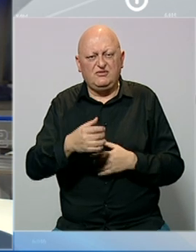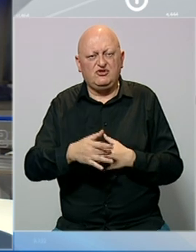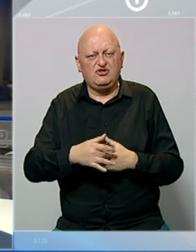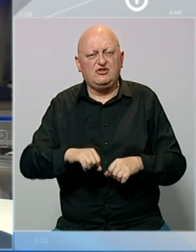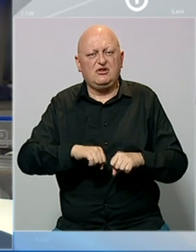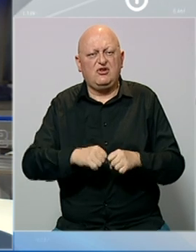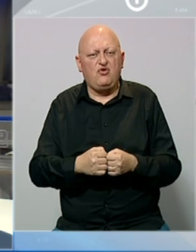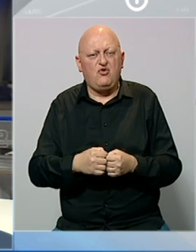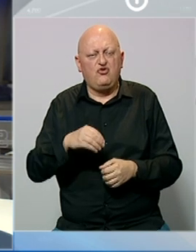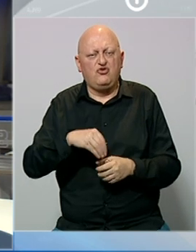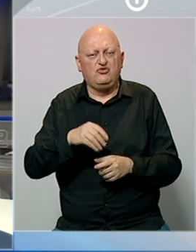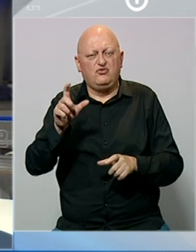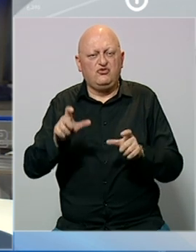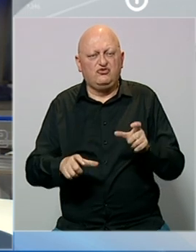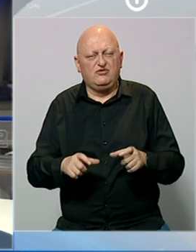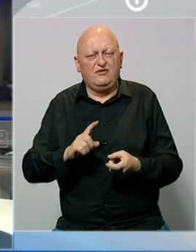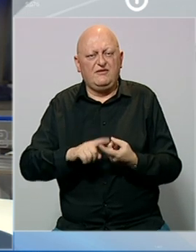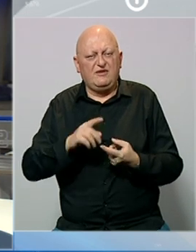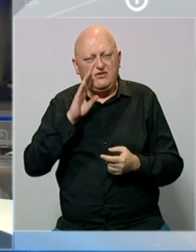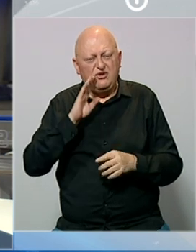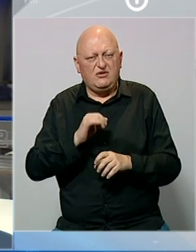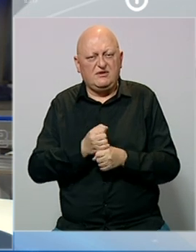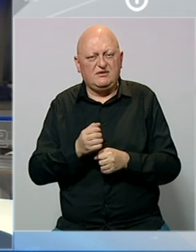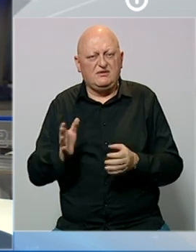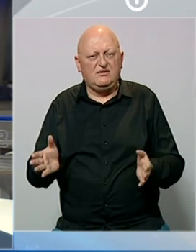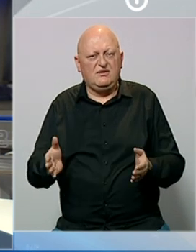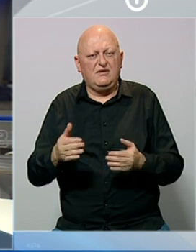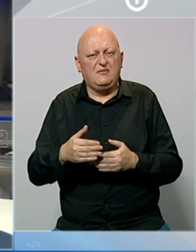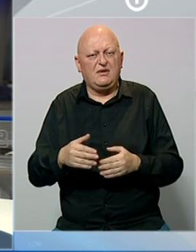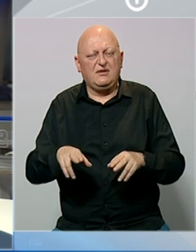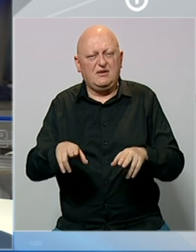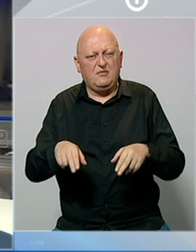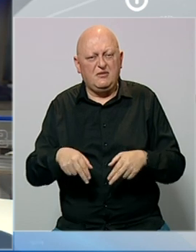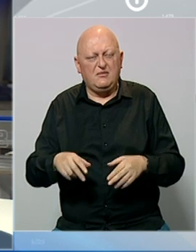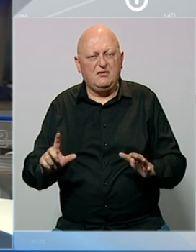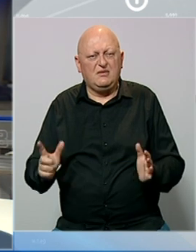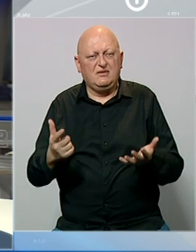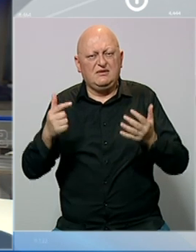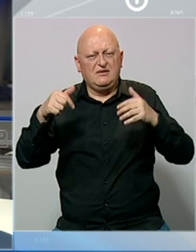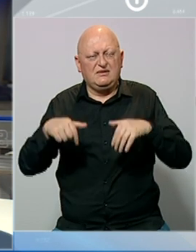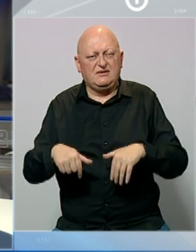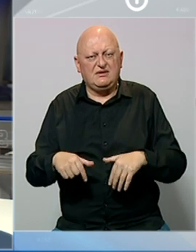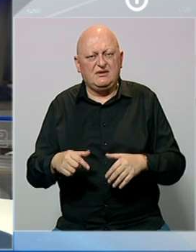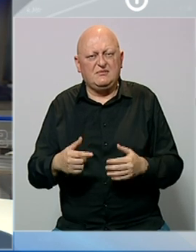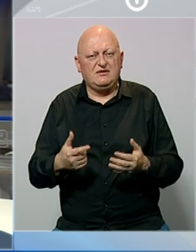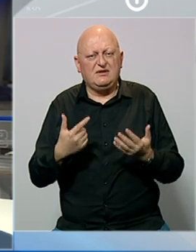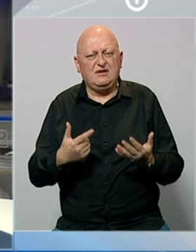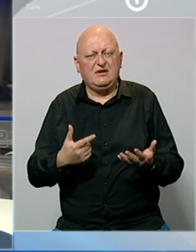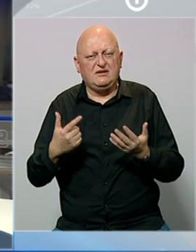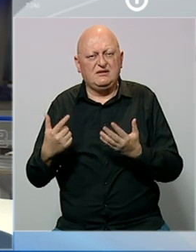životnim namirnicama socijalno ugroženom stanovništvu u Federaciji BiH. Pakete je primilo oko 17.000 osoba